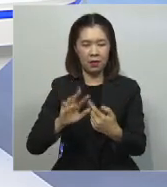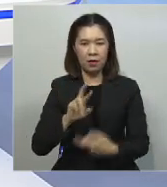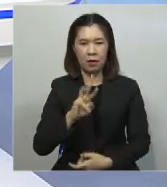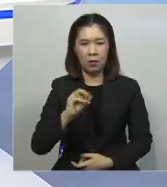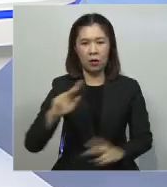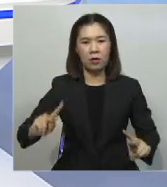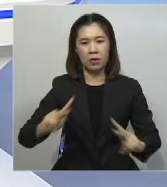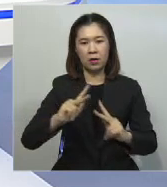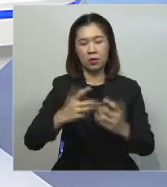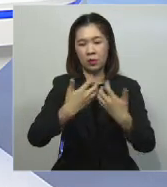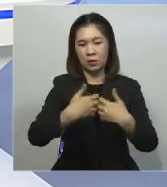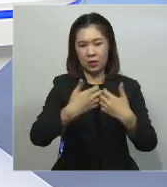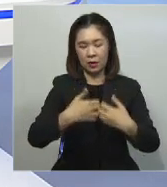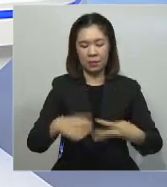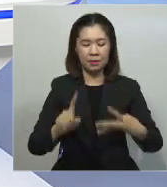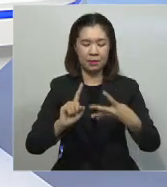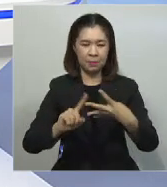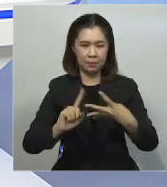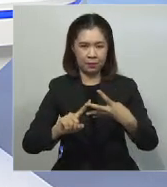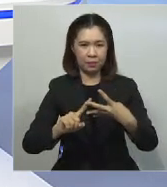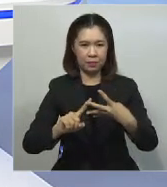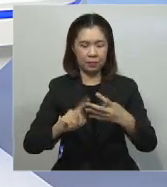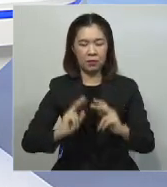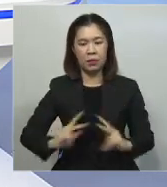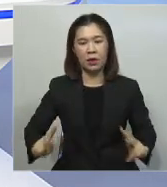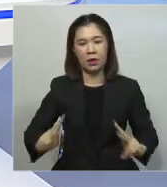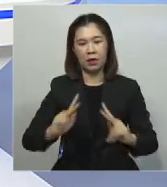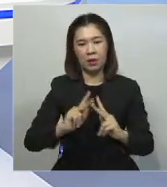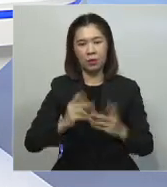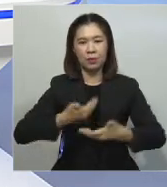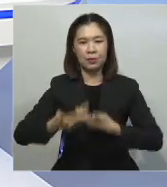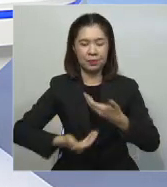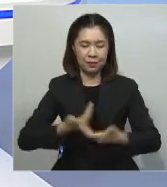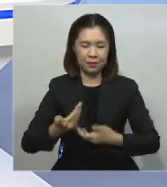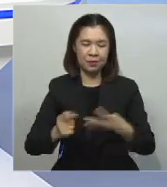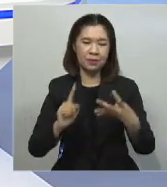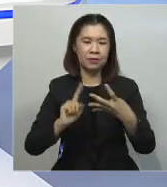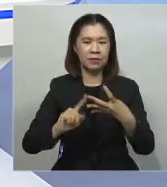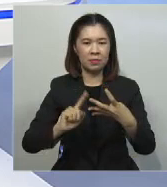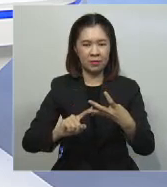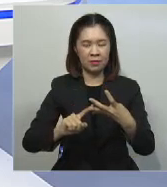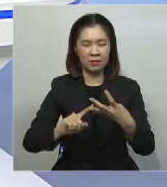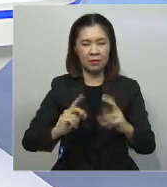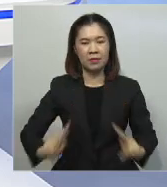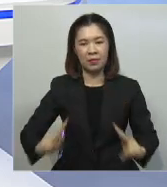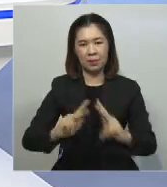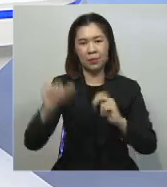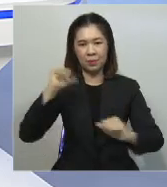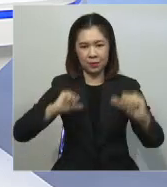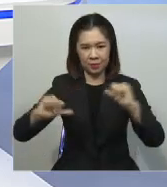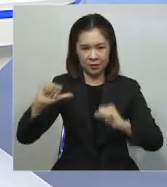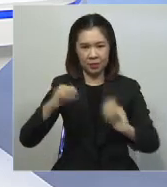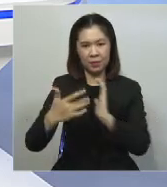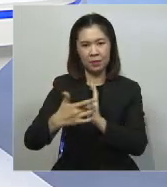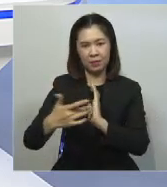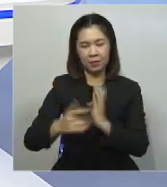ทรวงอุตสาหกรรมนายสนธิรัตน์สนธิจิรวงศ์รัฐมนตรีว่าการกระทรวงพาณิชย์นายสุวิทย์เมษินทรีย์รัฐมนตรีว่าการกระทรวงวิทยาศาสตร์และเ